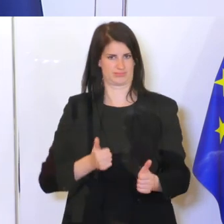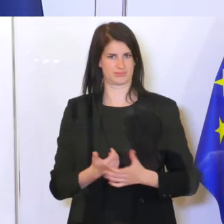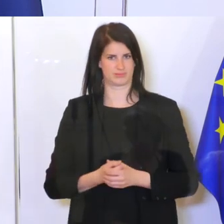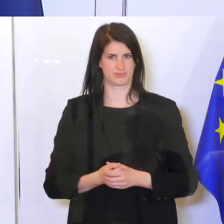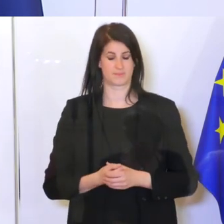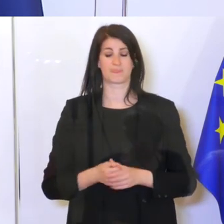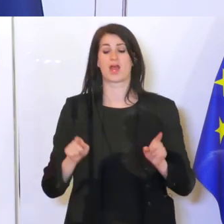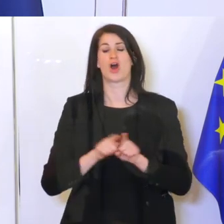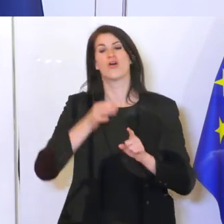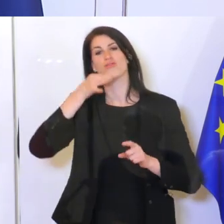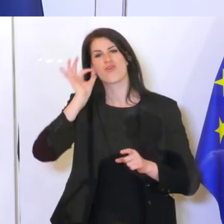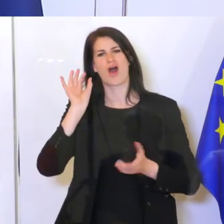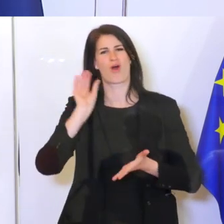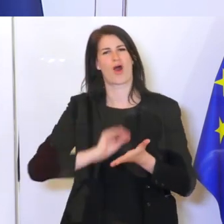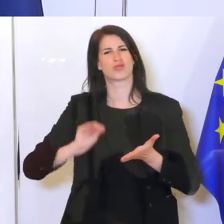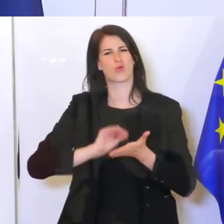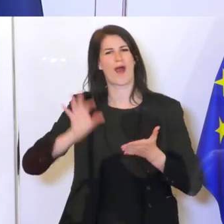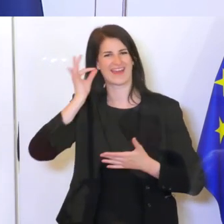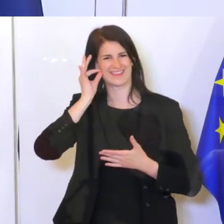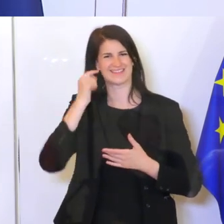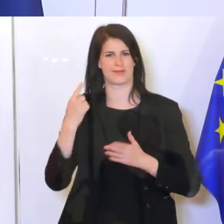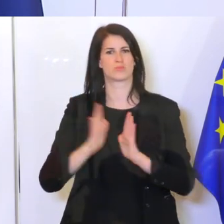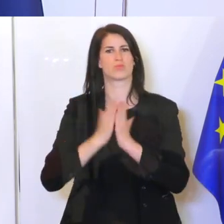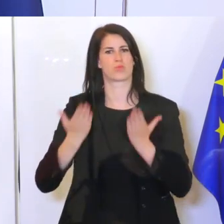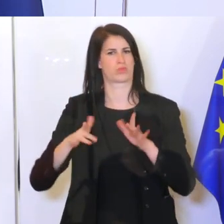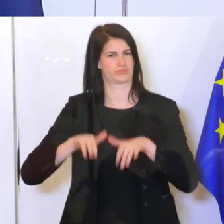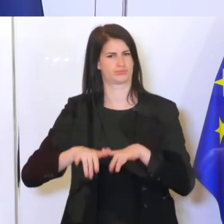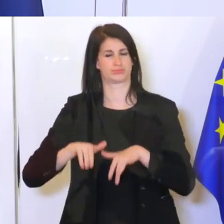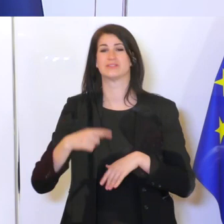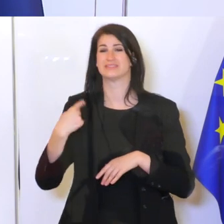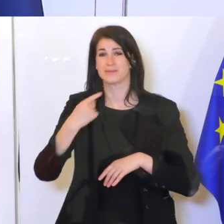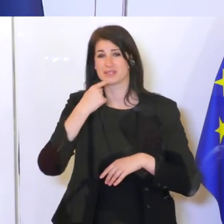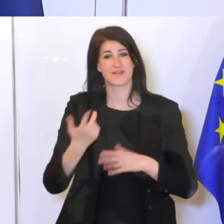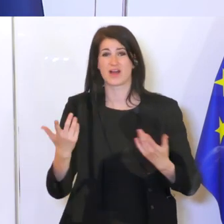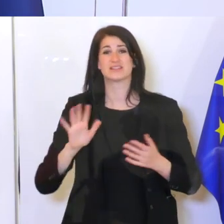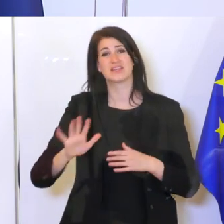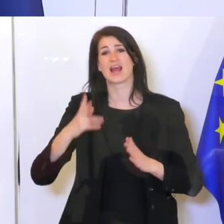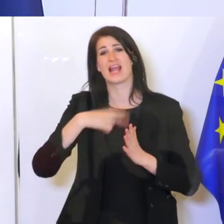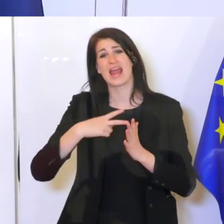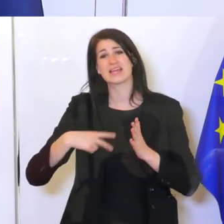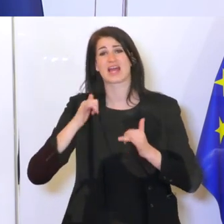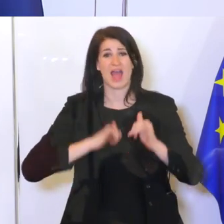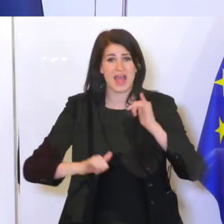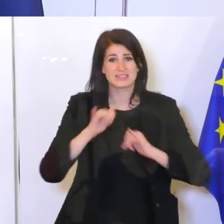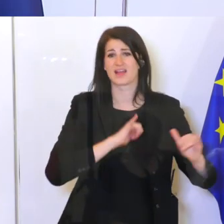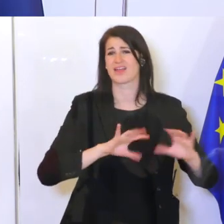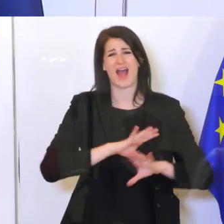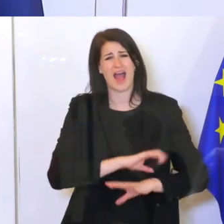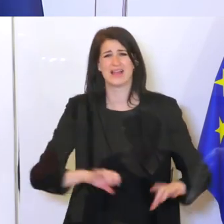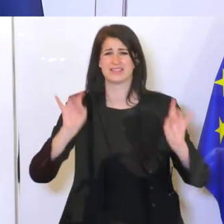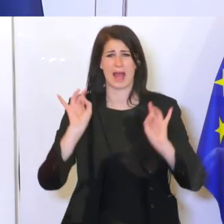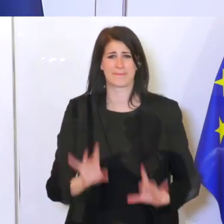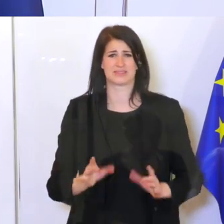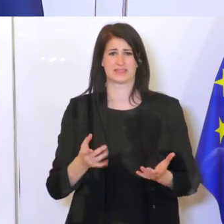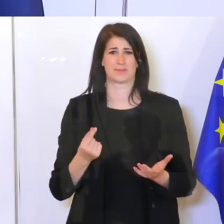Autorin unterhalten, die ein Buch fertiggestellt hat. Ihre Lesereisen mussten abgesagt werden und da hat sie